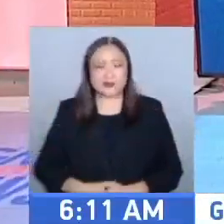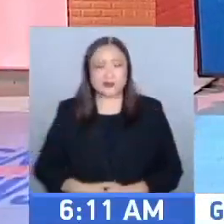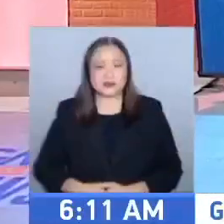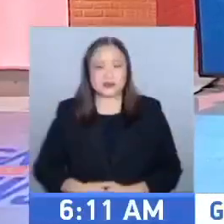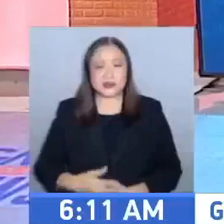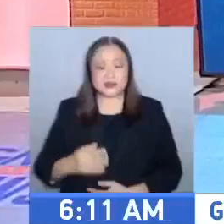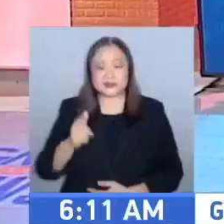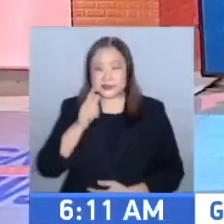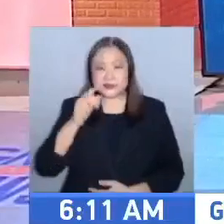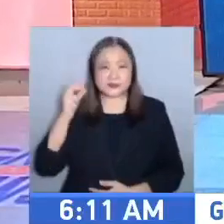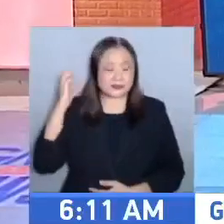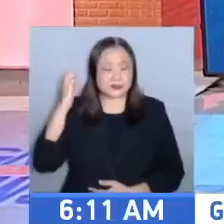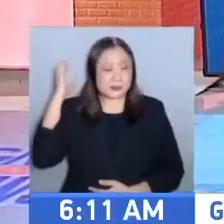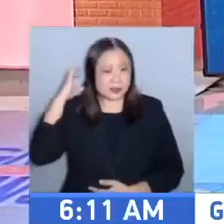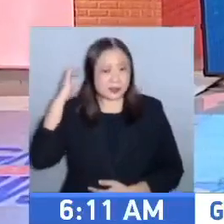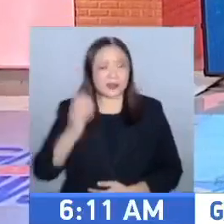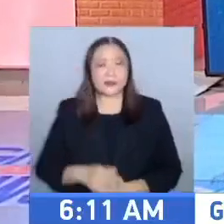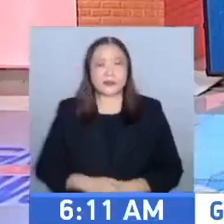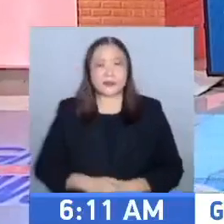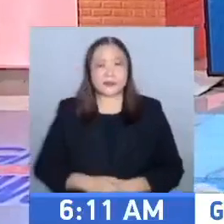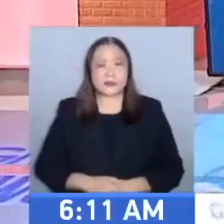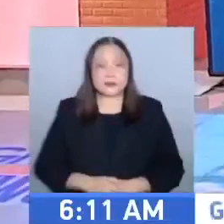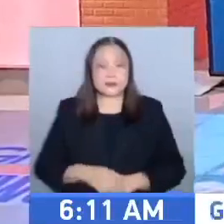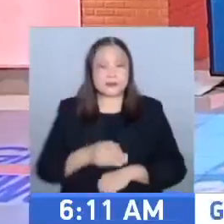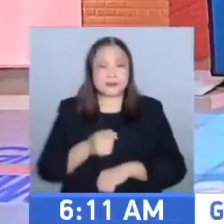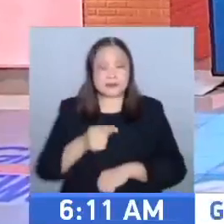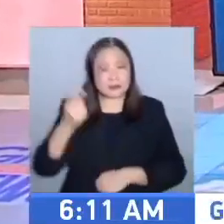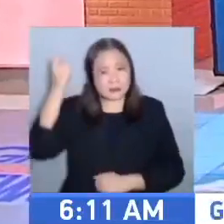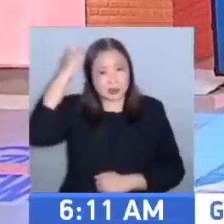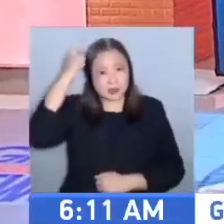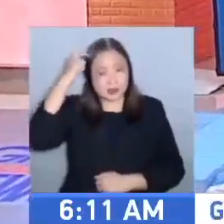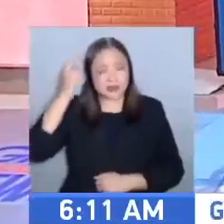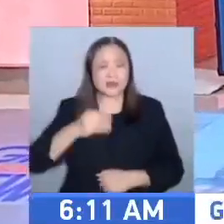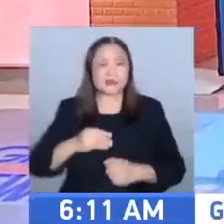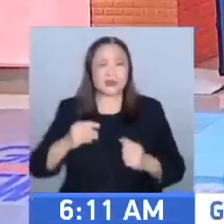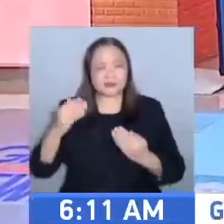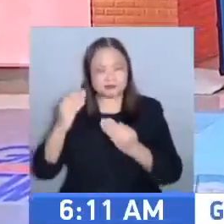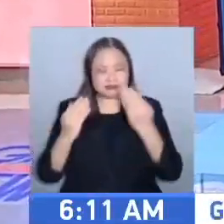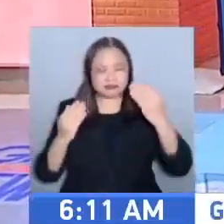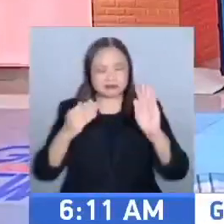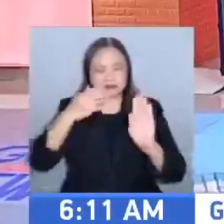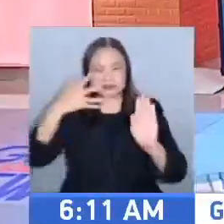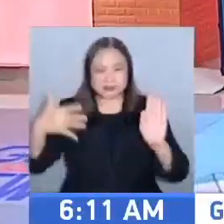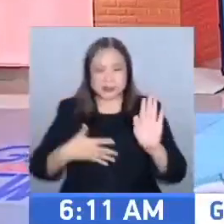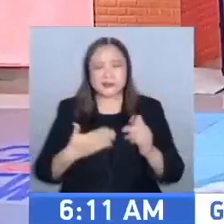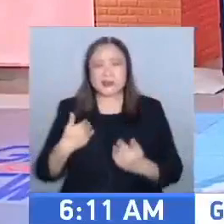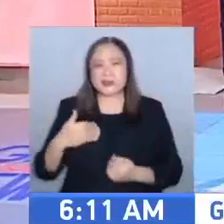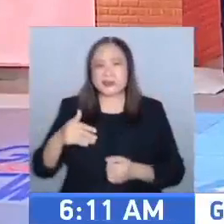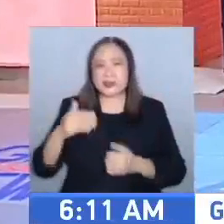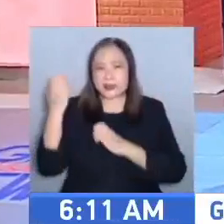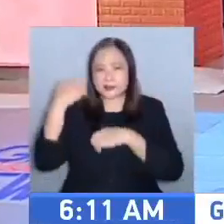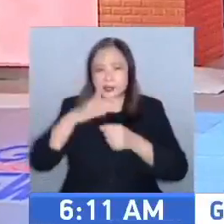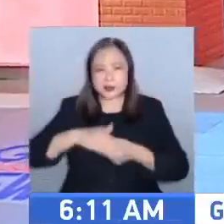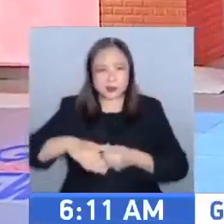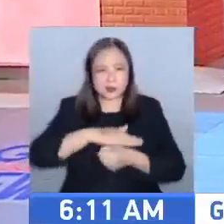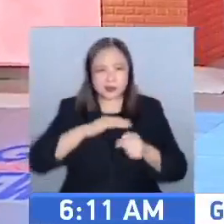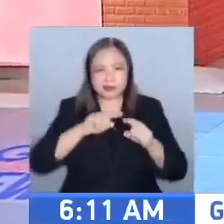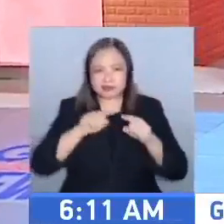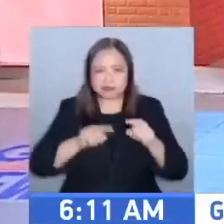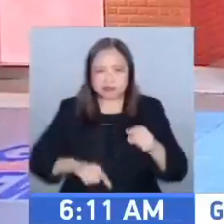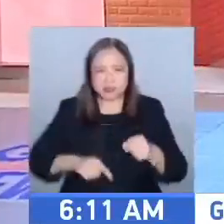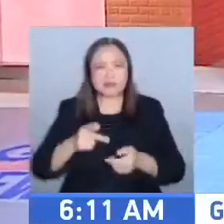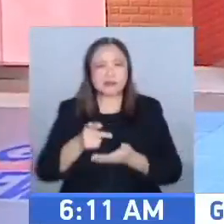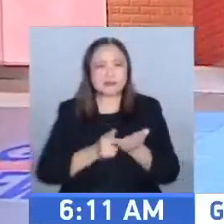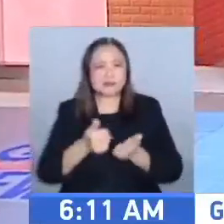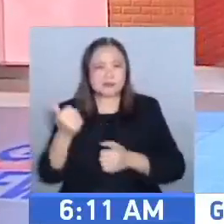naman ang apektado ng hanging amian habang mga local Thunderstorm mga asa sa iba pang paagi ng ating bansa Ganyan din ang weather